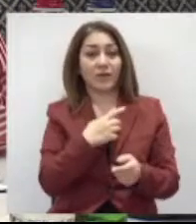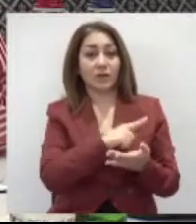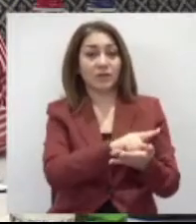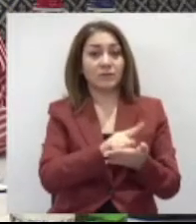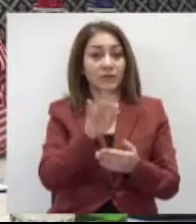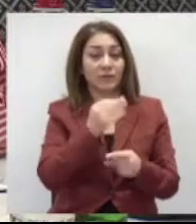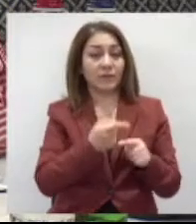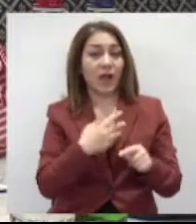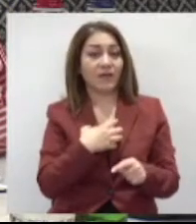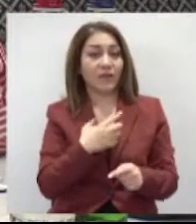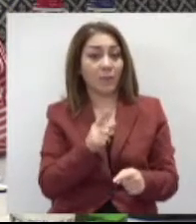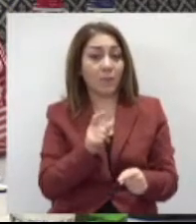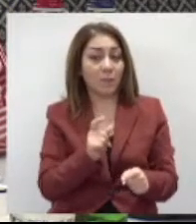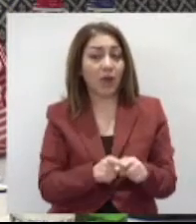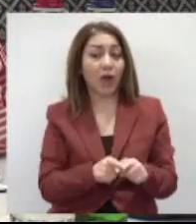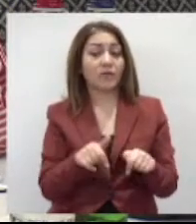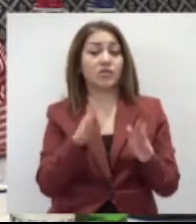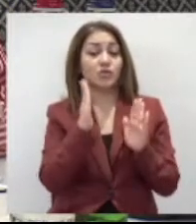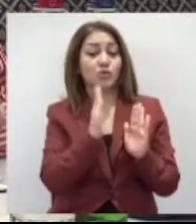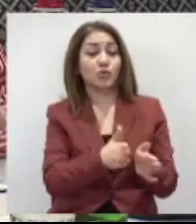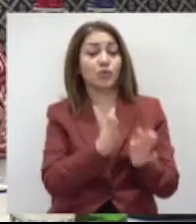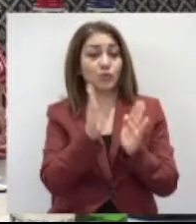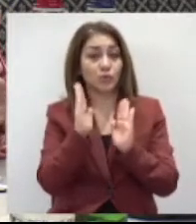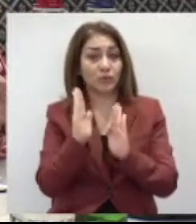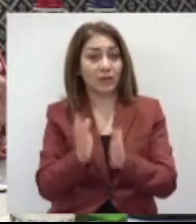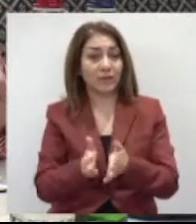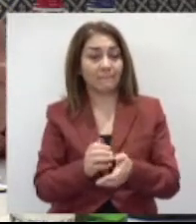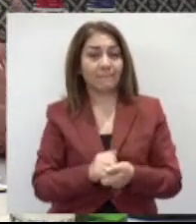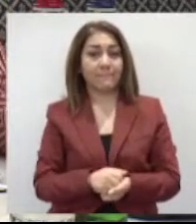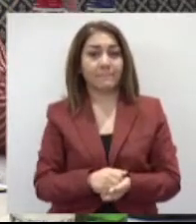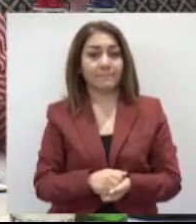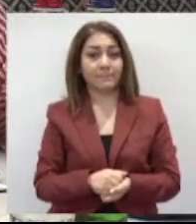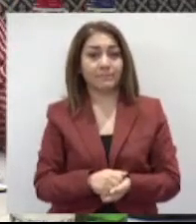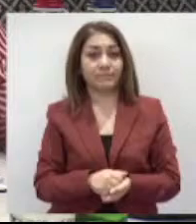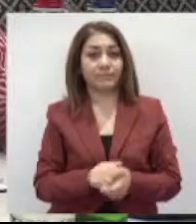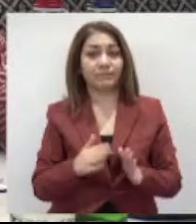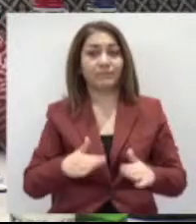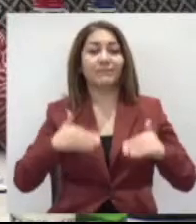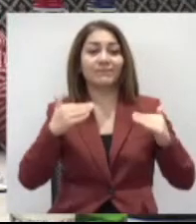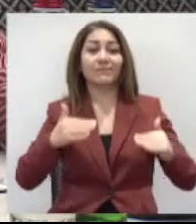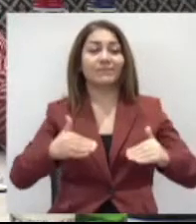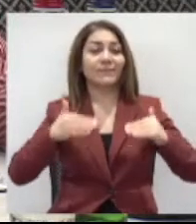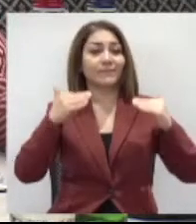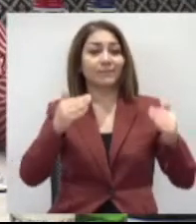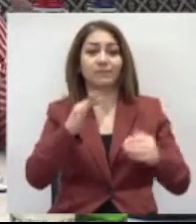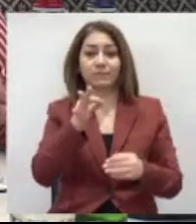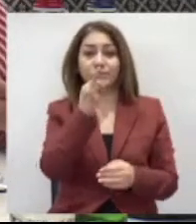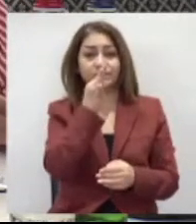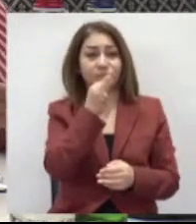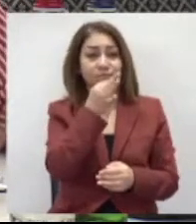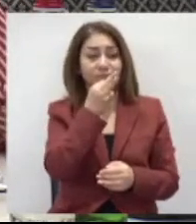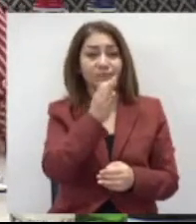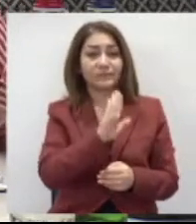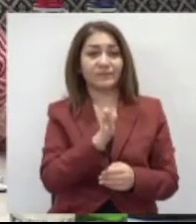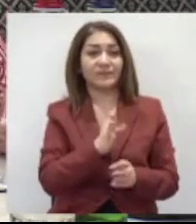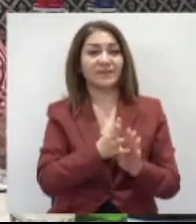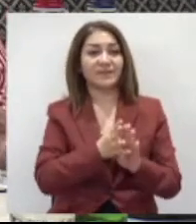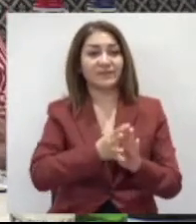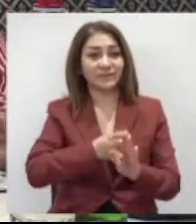քննարկման համար, այն է, որ այս ուղությունները ըստ էության այն փուլերը չեն, որոնց